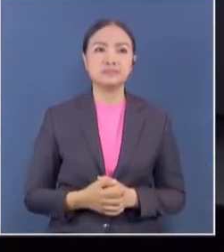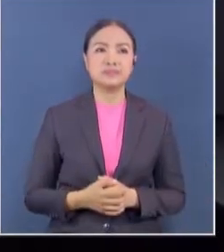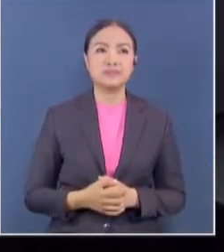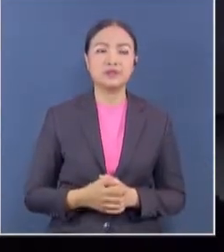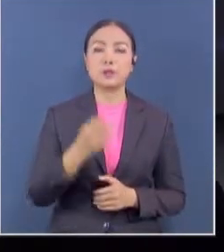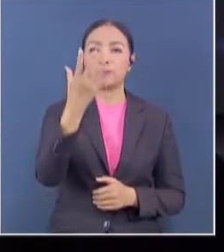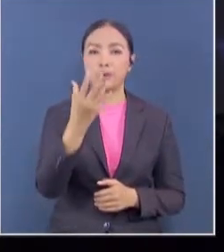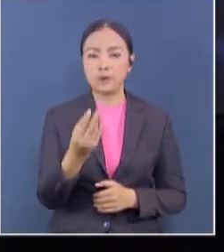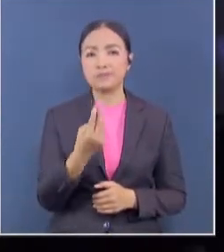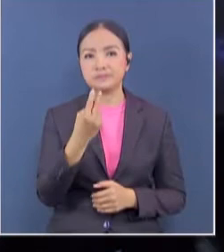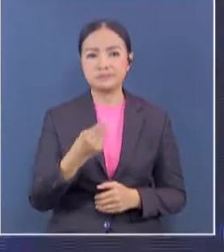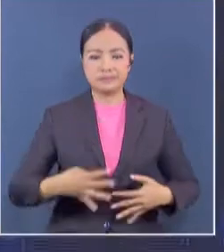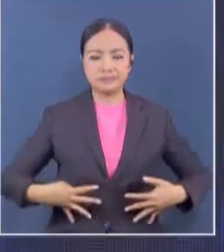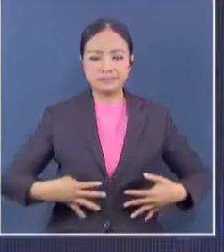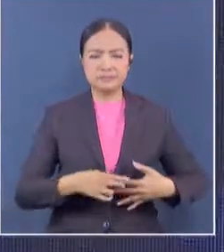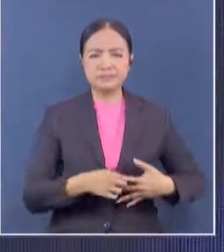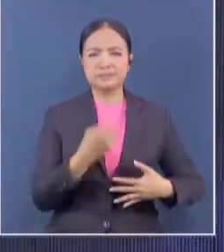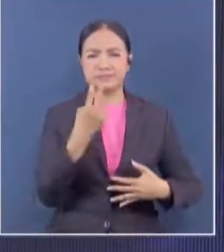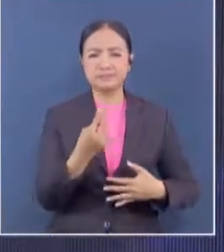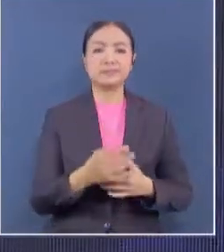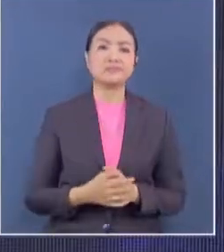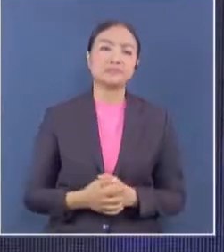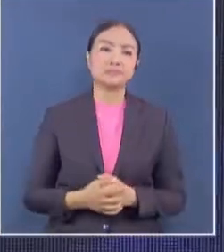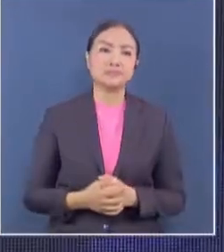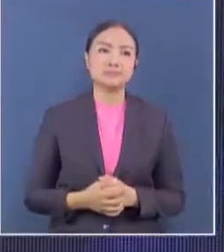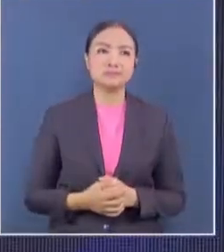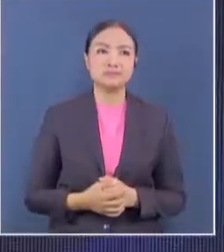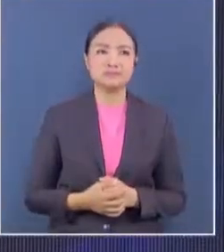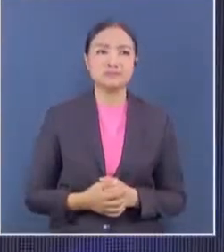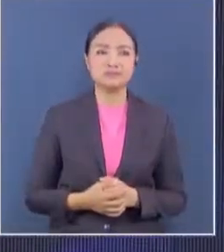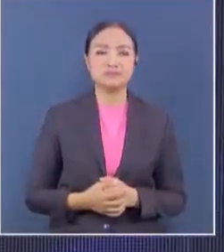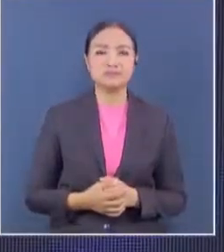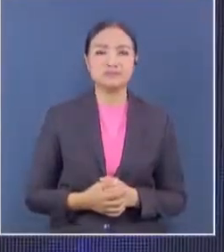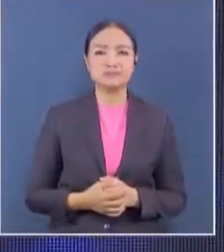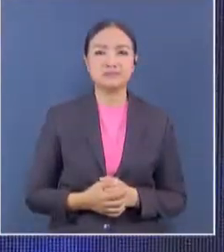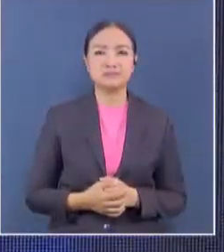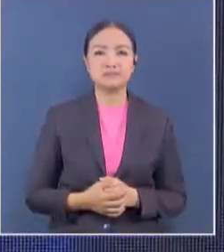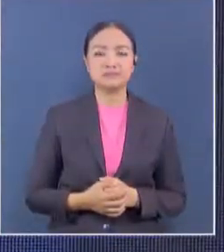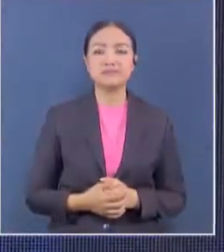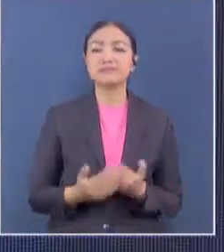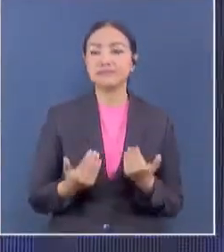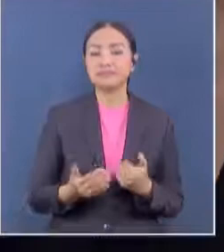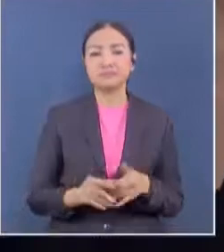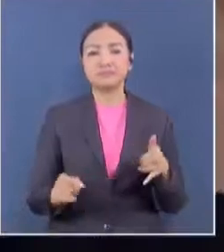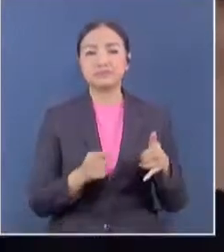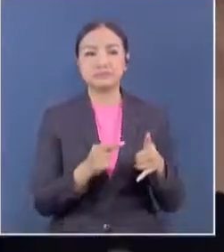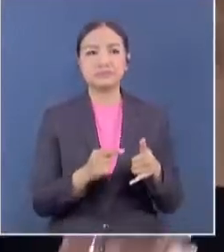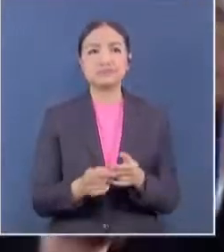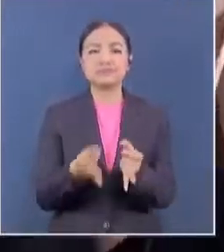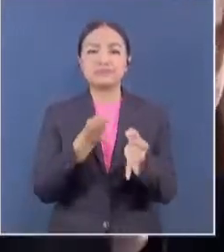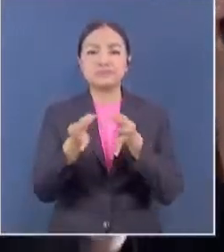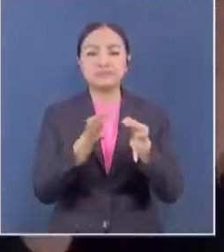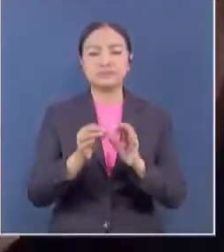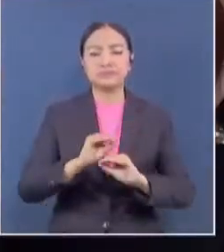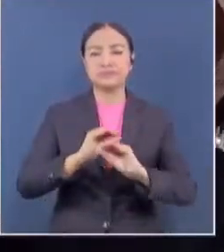งจะเริ่มเห็นซี่โครงแบบไม่ตรงคอนเซปต์เลียวไซบิวตี้หรือเปล่าล่าสุดแอนชิลีได้เคลียร์ชัดถึงด